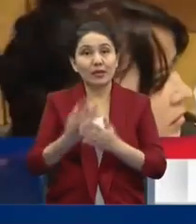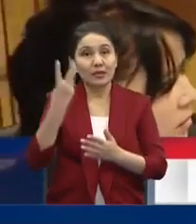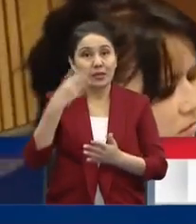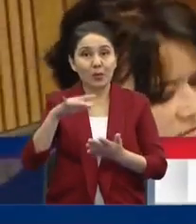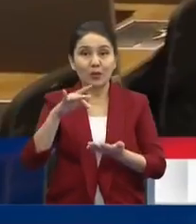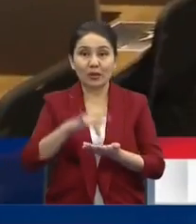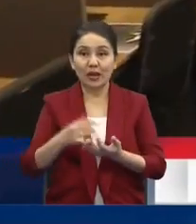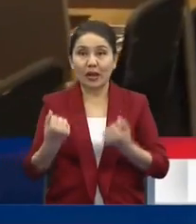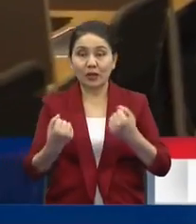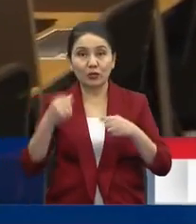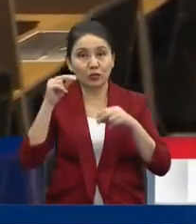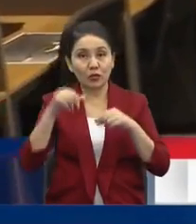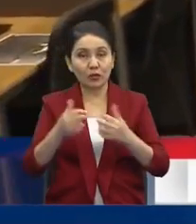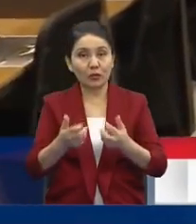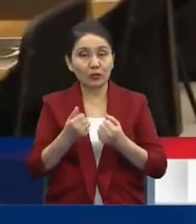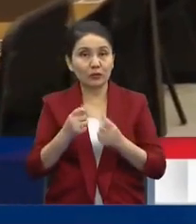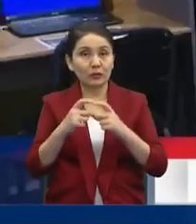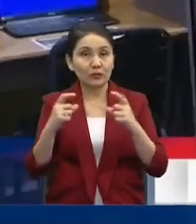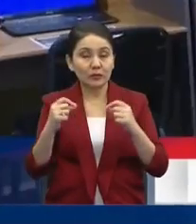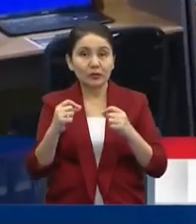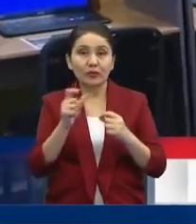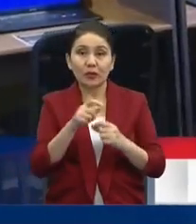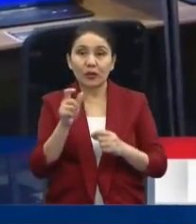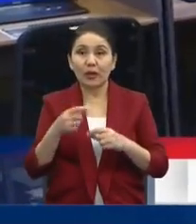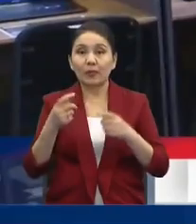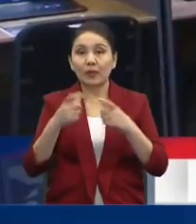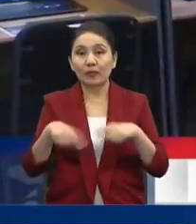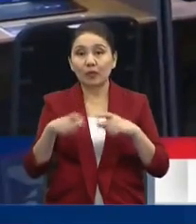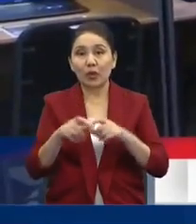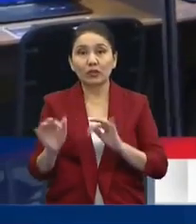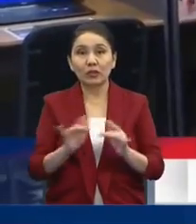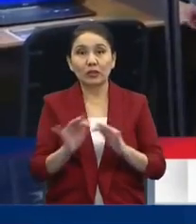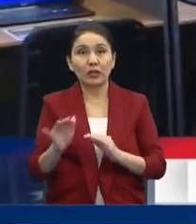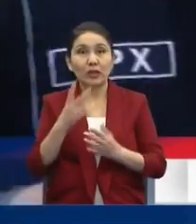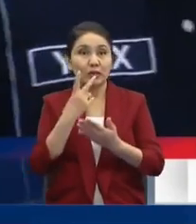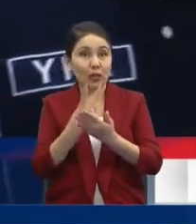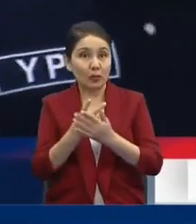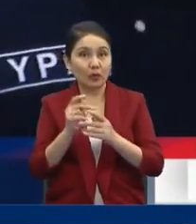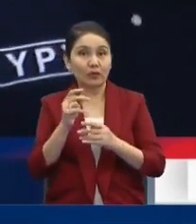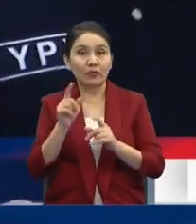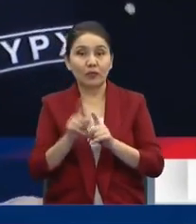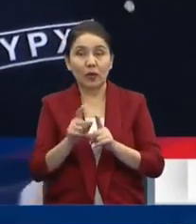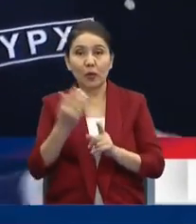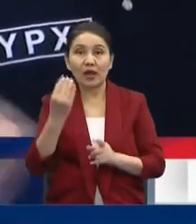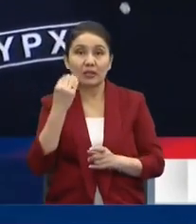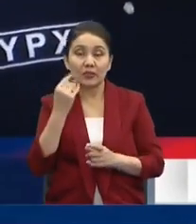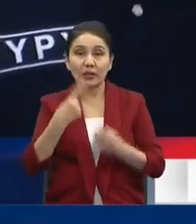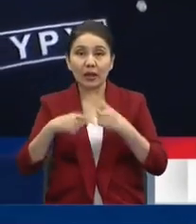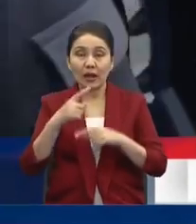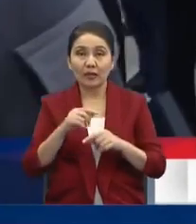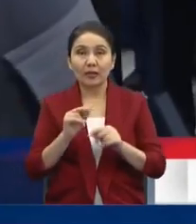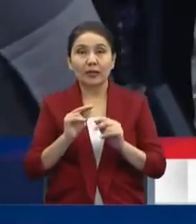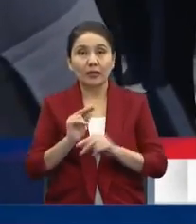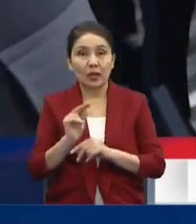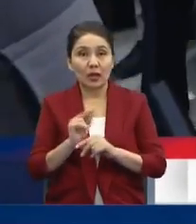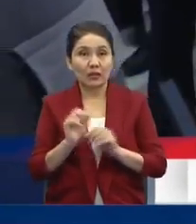markazlar haydovchilik guvohnomasi olishni istagan fuqarolar uchun imtihon jarayonlarini namunali tashkil etish, ularni sifatli qayta tayyorlash imkonini